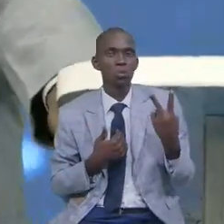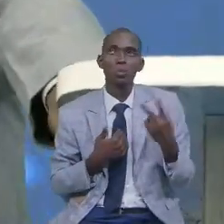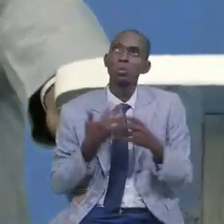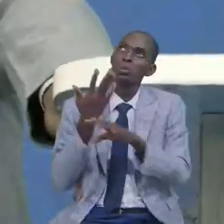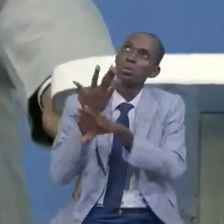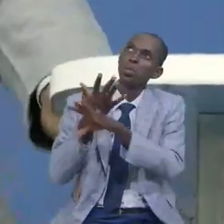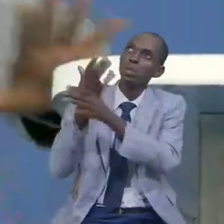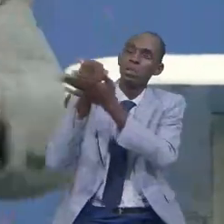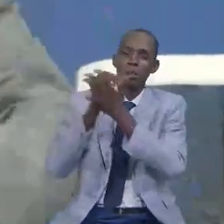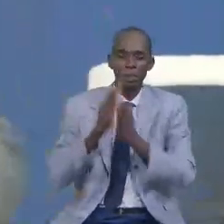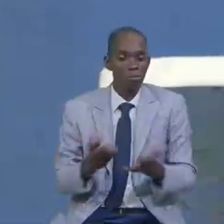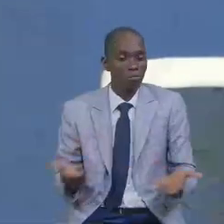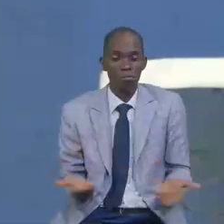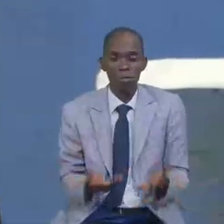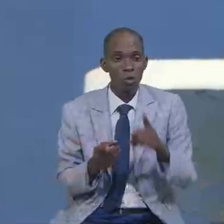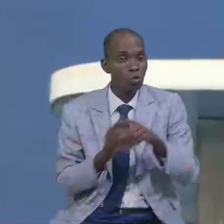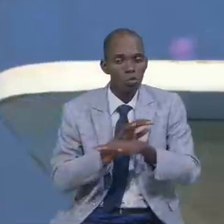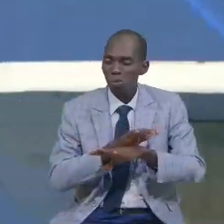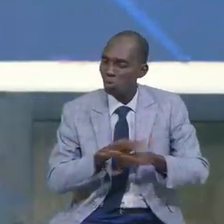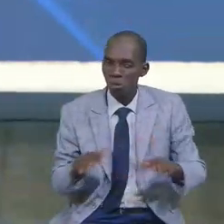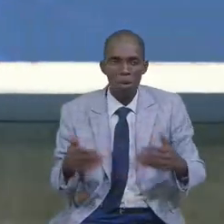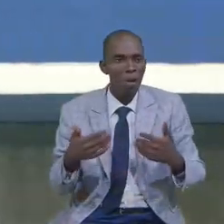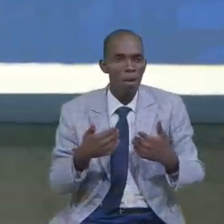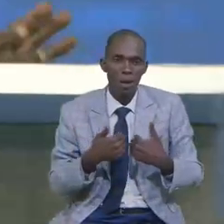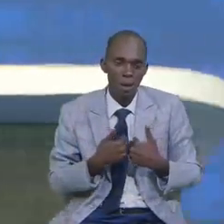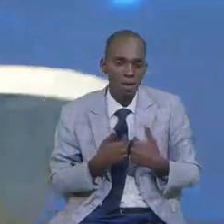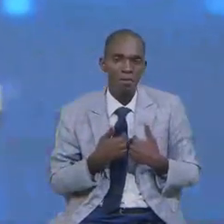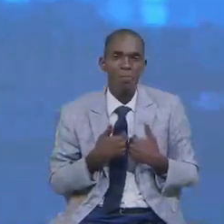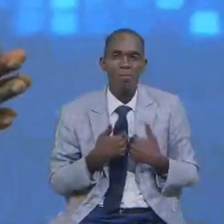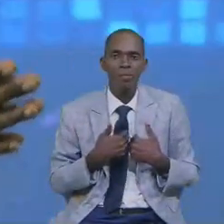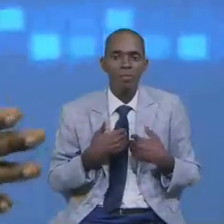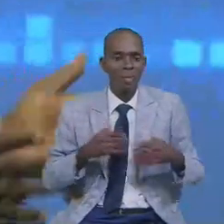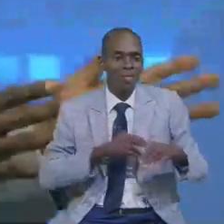ce cas. Tu n'as pas